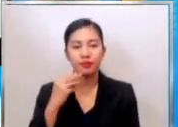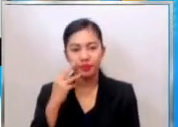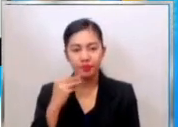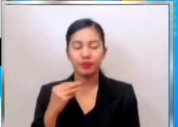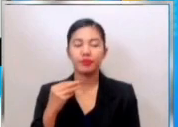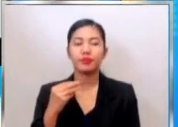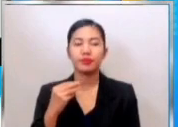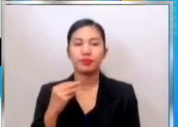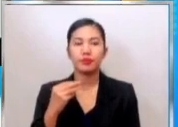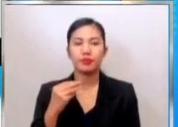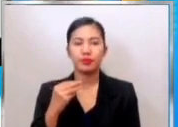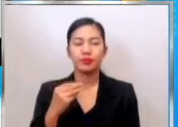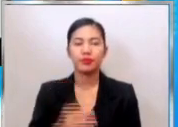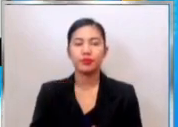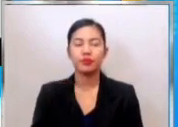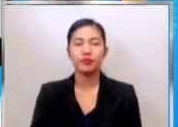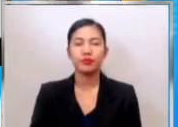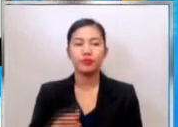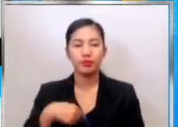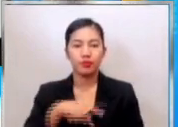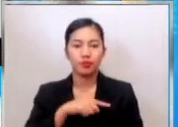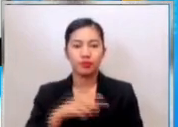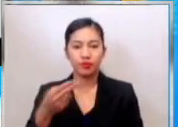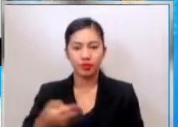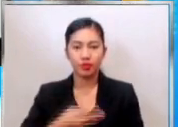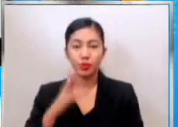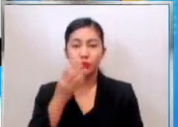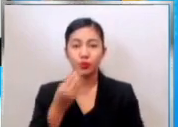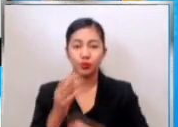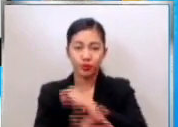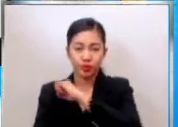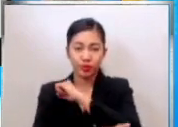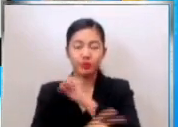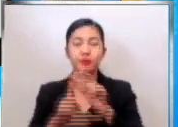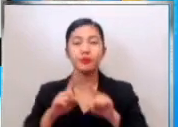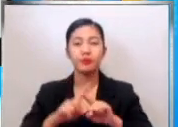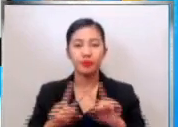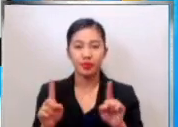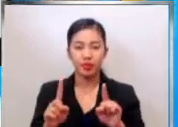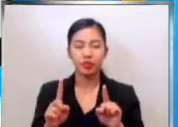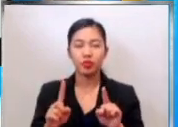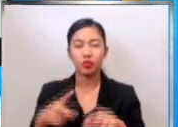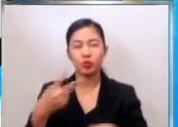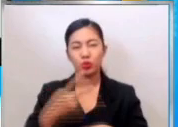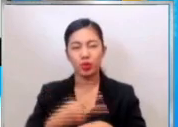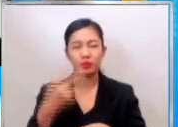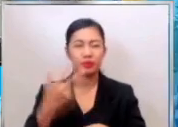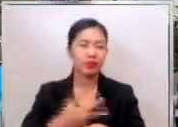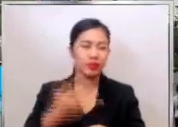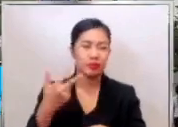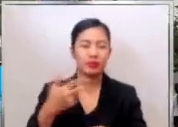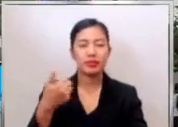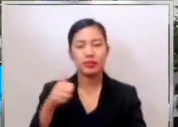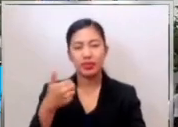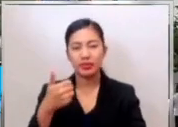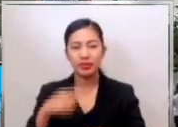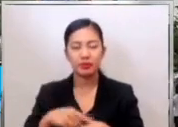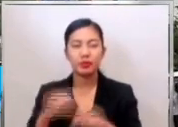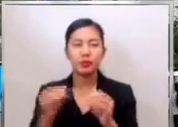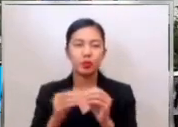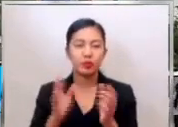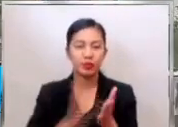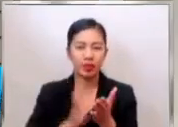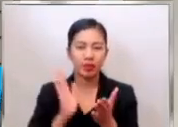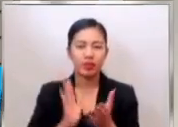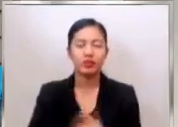beginning, kukunin po natin foreigners. But it will be doubly, triple, 10 times more costly. Sabi pa ni